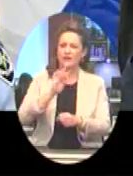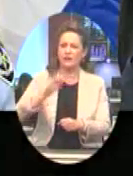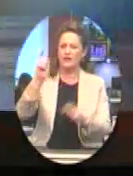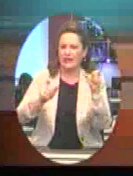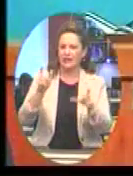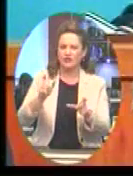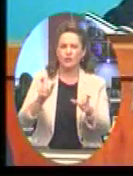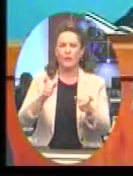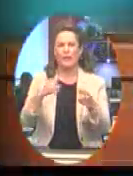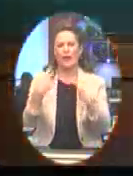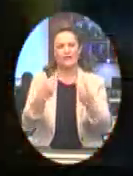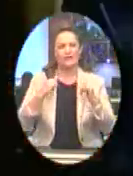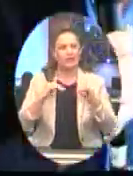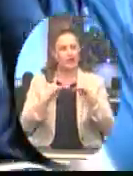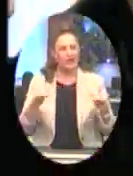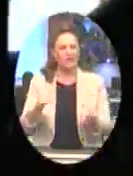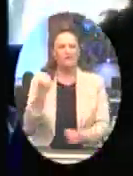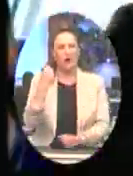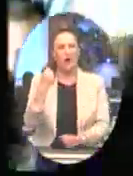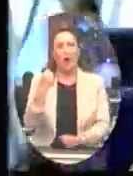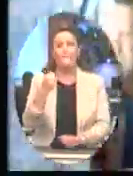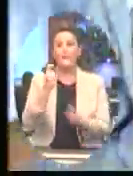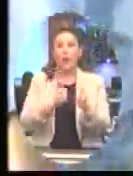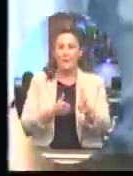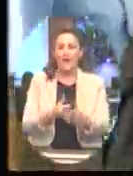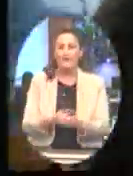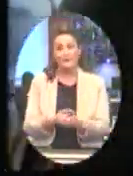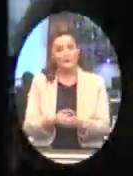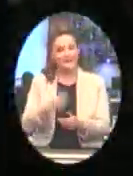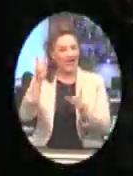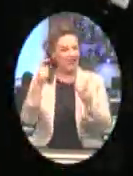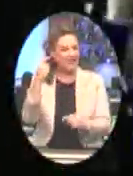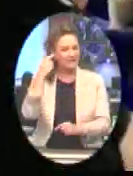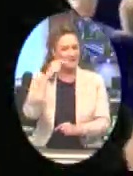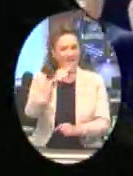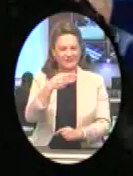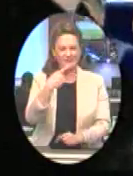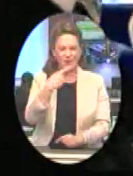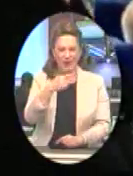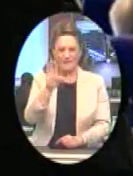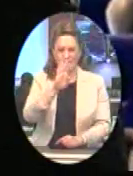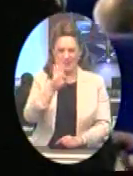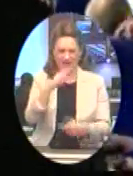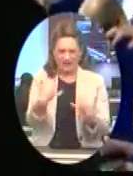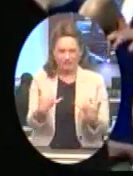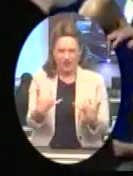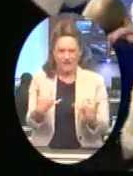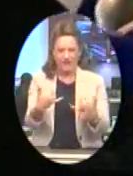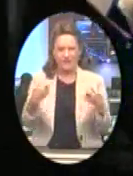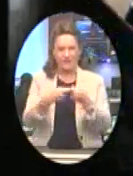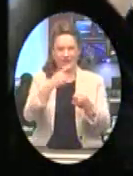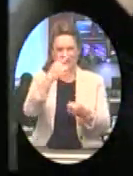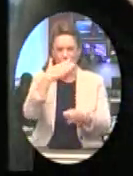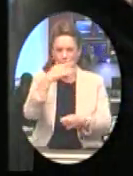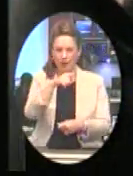החזרת השקט. יד קשה. מלחמה. חדי האוזן שמקשיבים בימים אלה להצהרותיו של ראש הממשלה באשר לירושלים